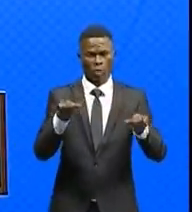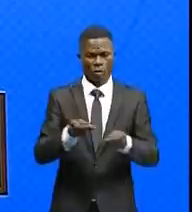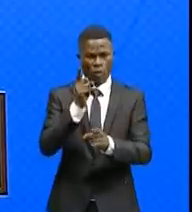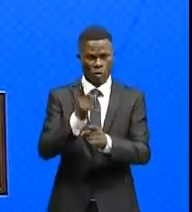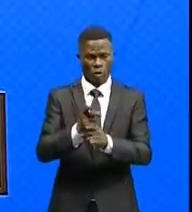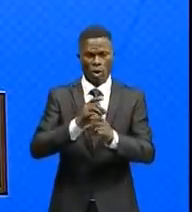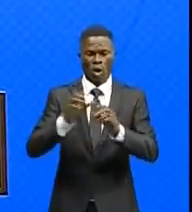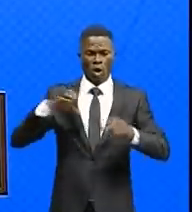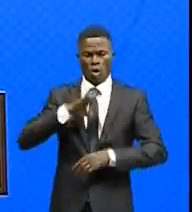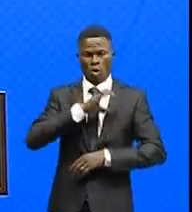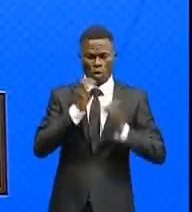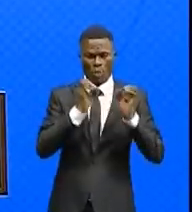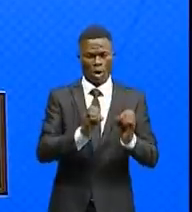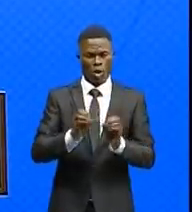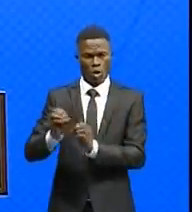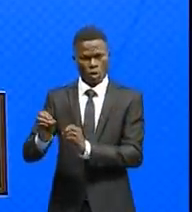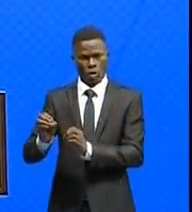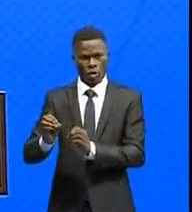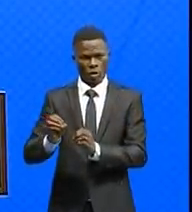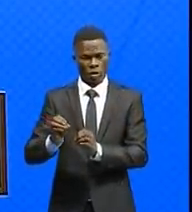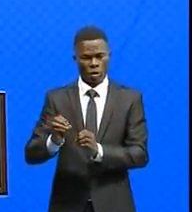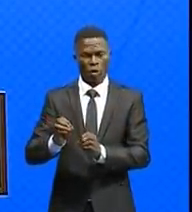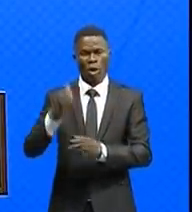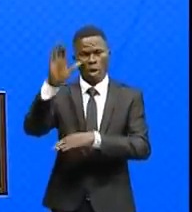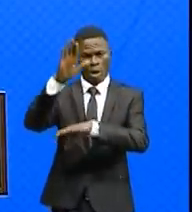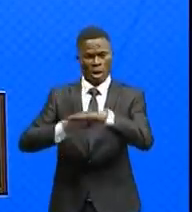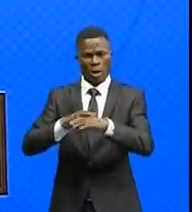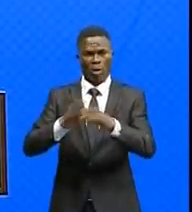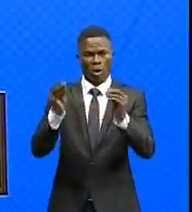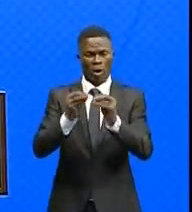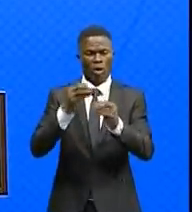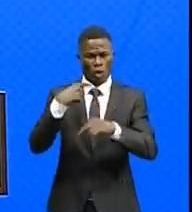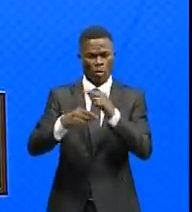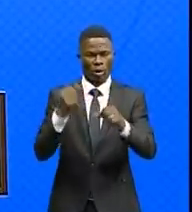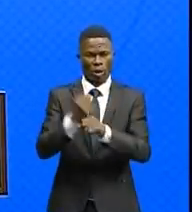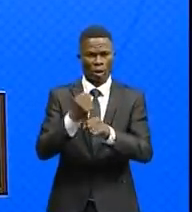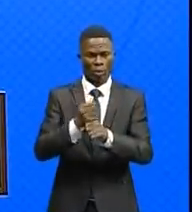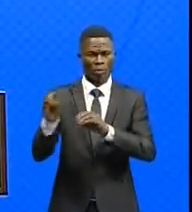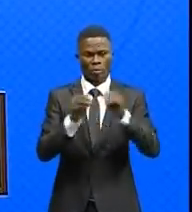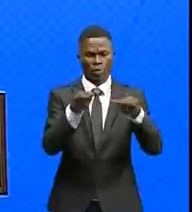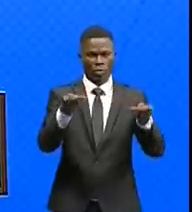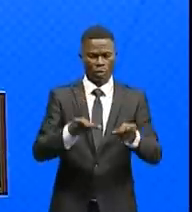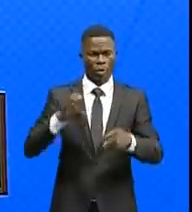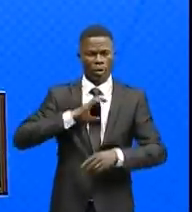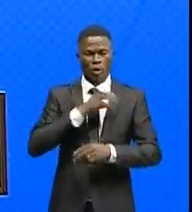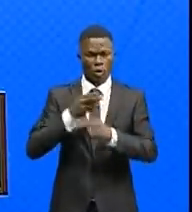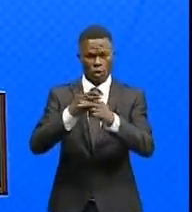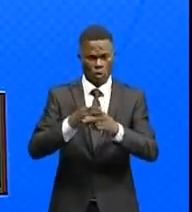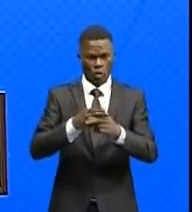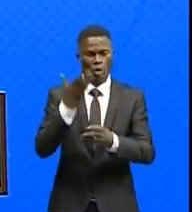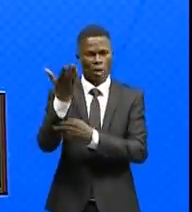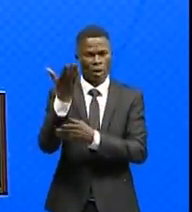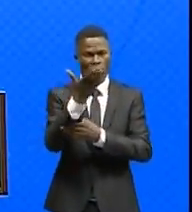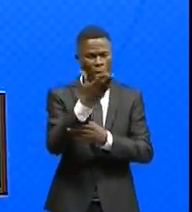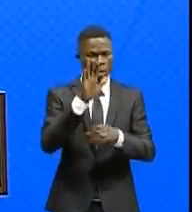effective d'un comité d'organisation, de la convocation et du déroulement des travaux, et la mise en place du comité de suivi des